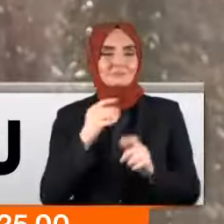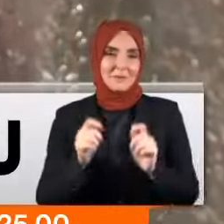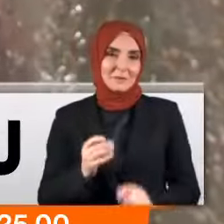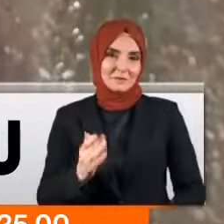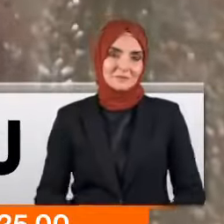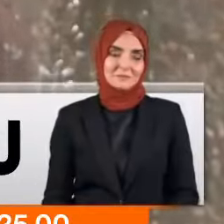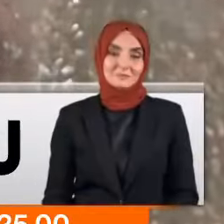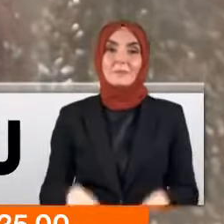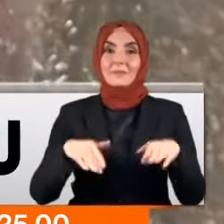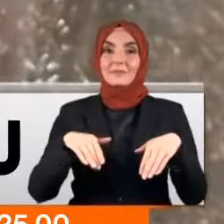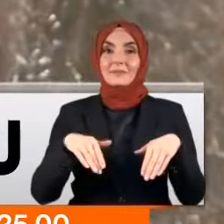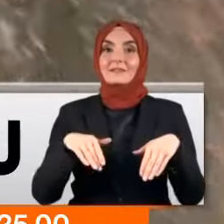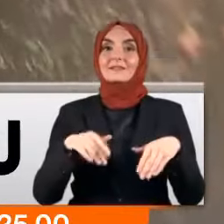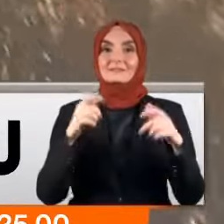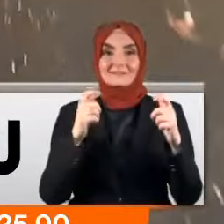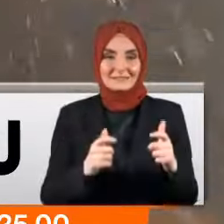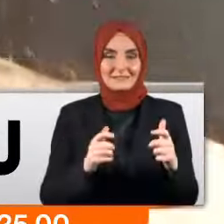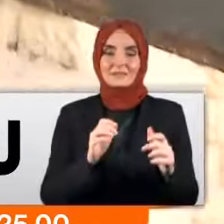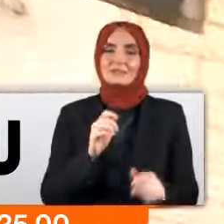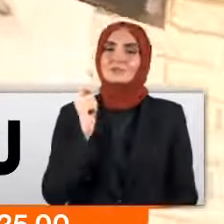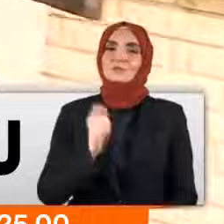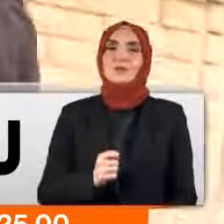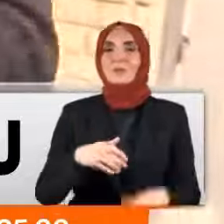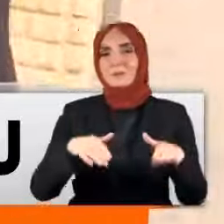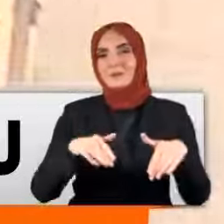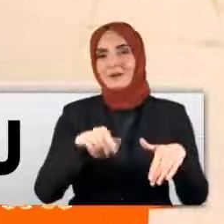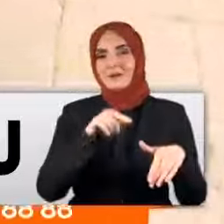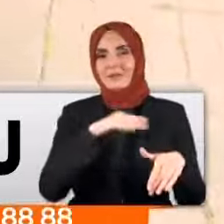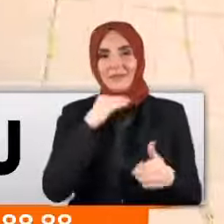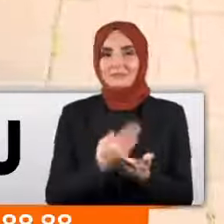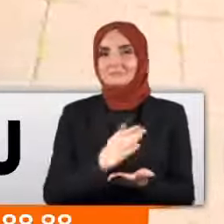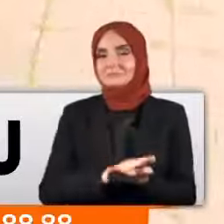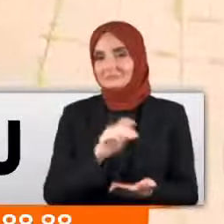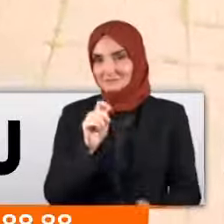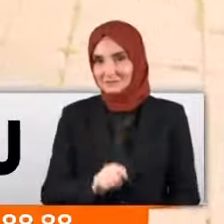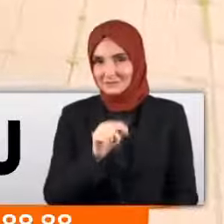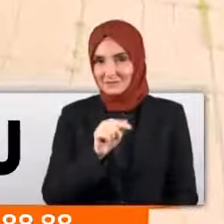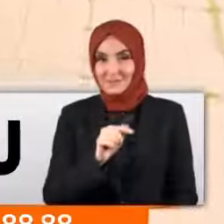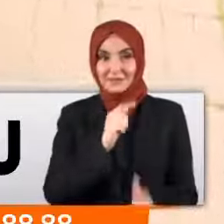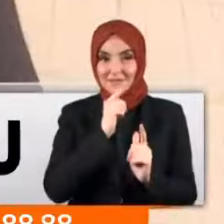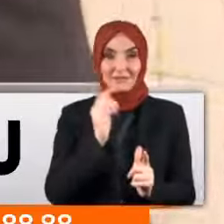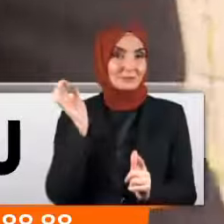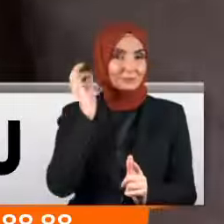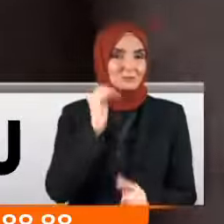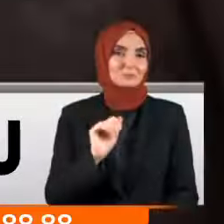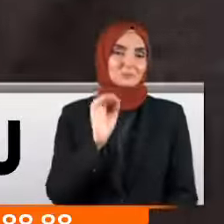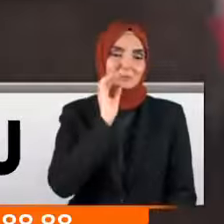piknik olunca olmazsa olmaz mangal. Mangalda da o cız sesi her şeye değer. İşte şu cız sesinden bahsediyoruz.